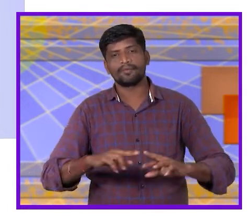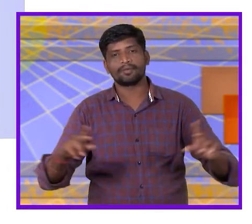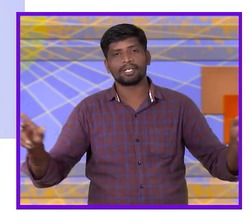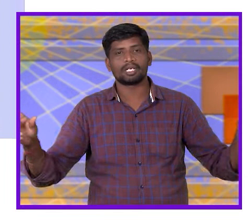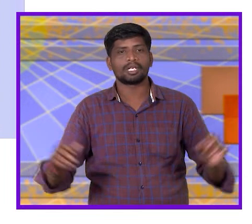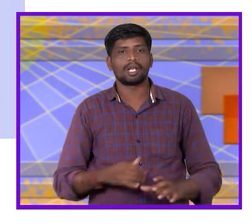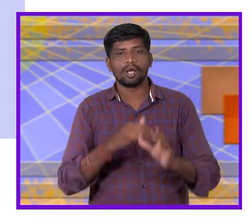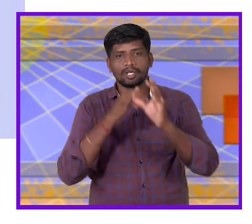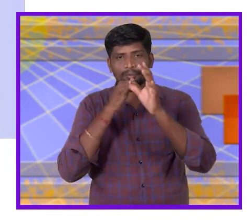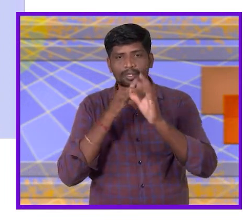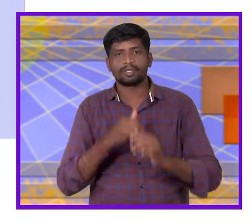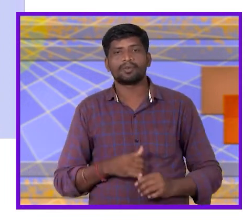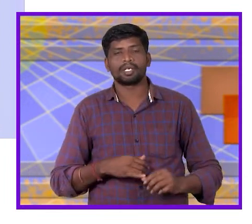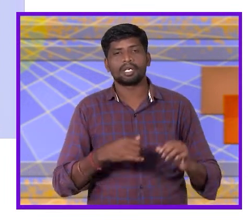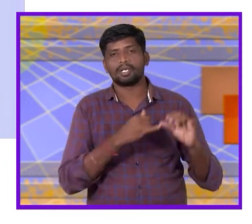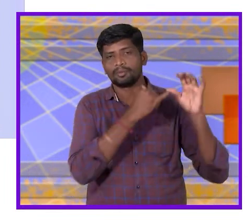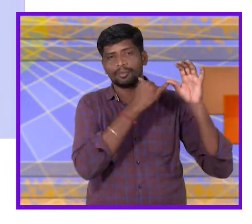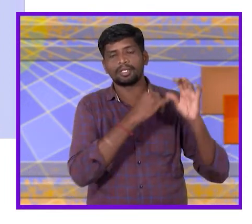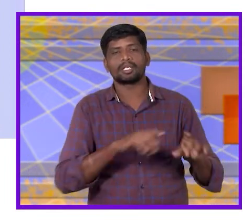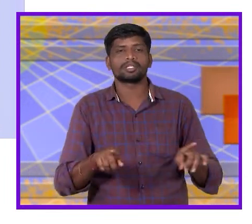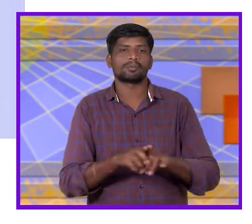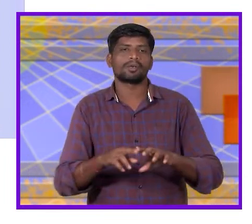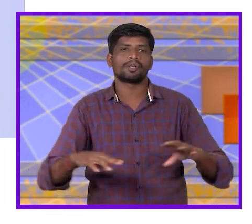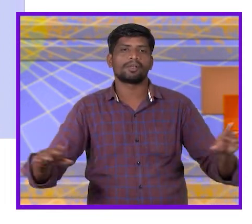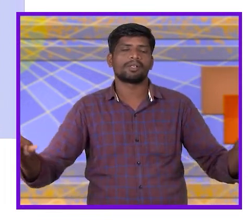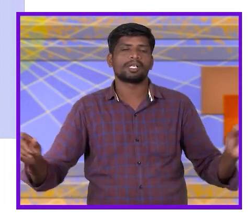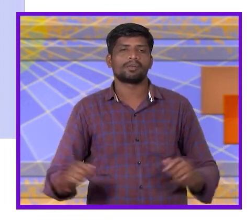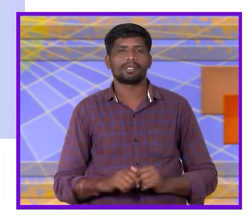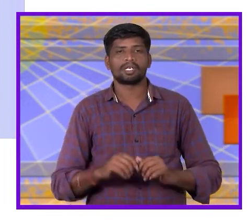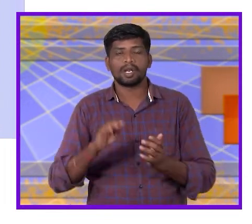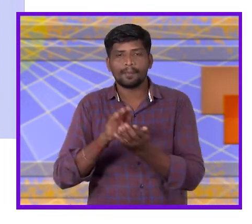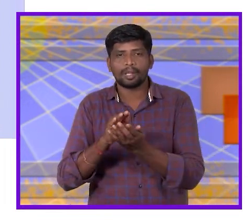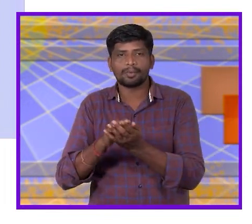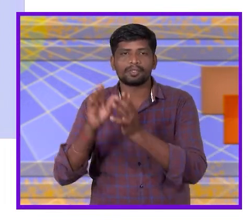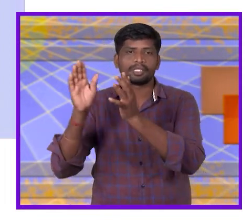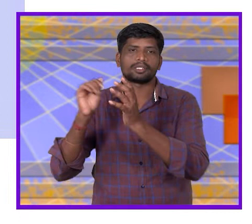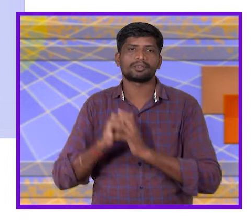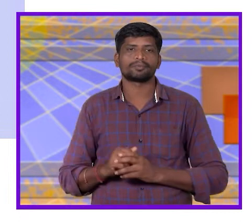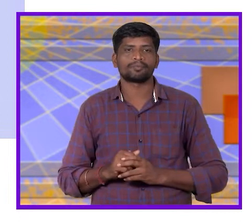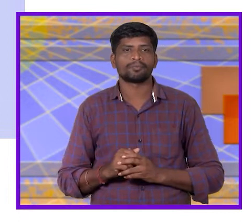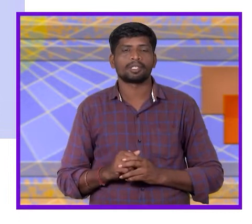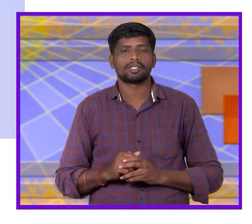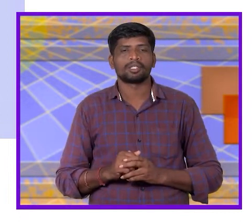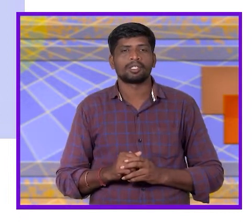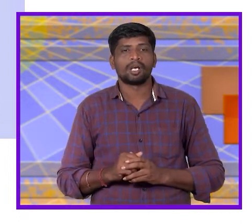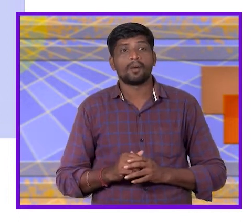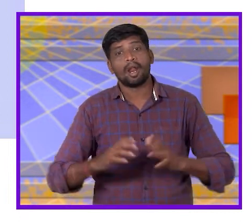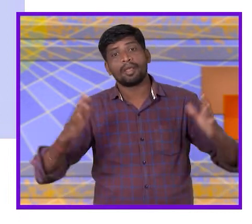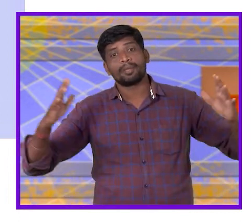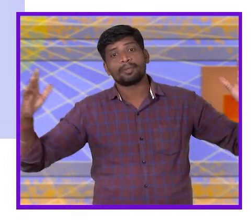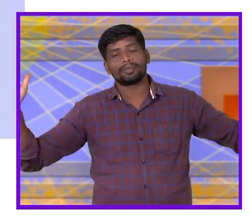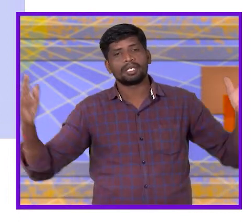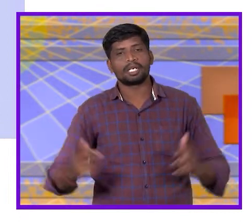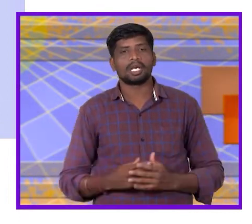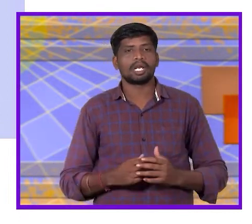காற்று கருவிகள், தந்தி கருவிகள், தோல் கருவிகள் எல்லாம் இங்கு வைத்து பாதுகாக்கப்படுகிறது. அதுபோக பிரம்மாண்டமான சிற்பங்கள்,